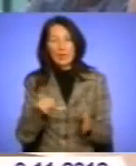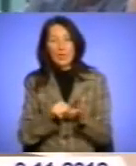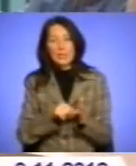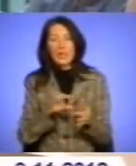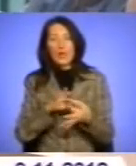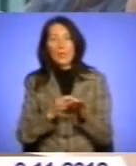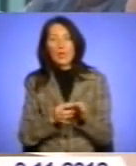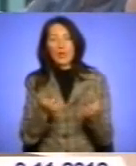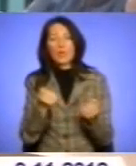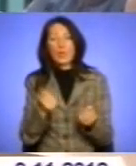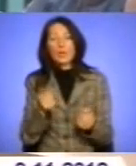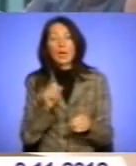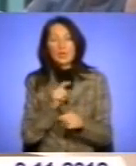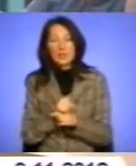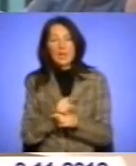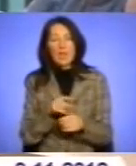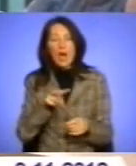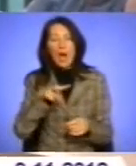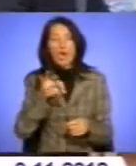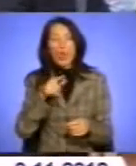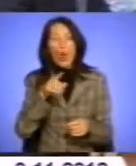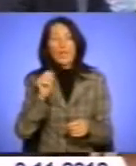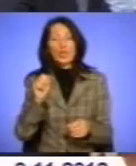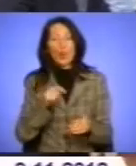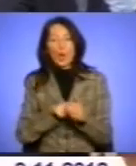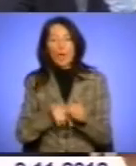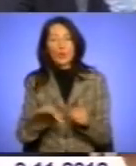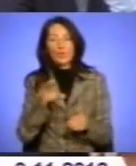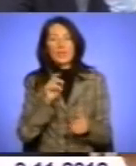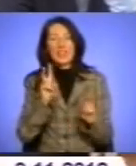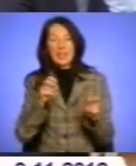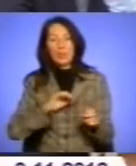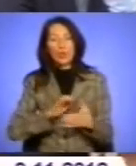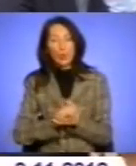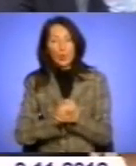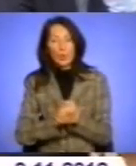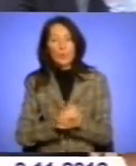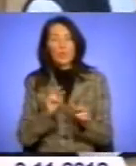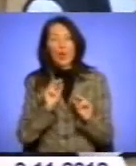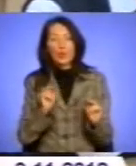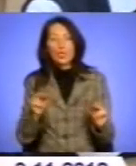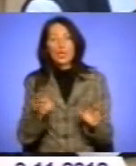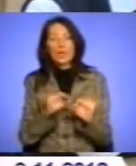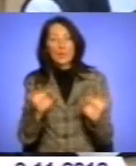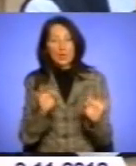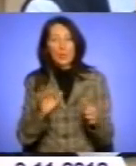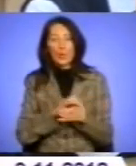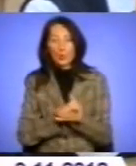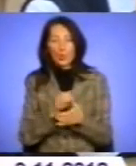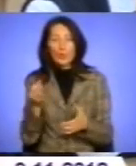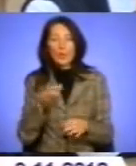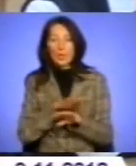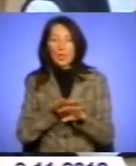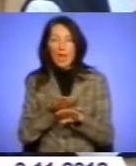отримали завдання логічного характеру. Переважно усі вони на тему дружби. Учні висловлювались про дружбу народів, окремих історичних